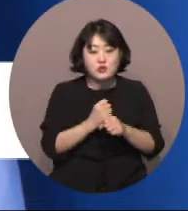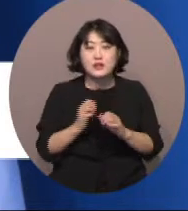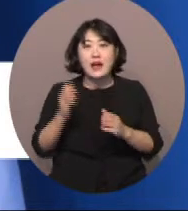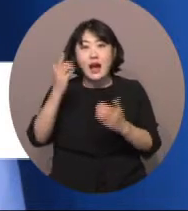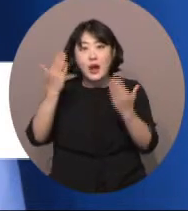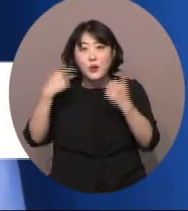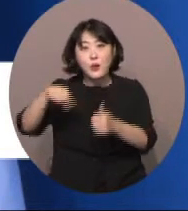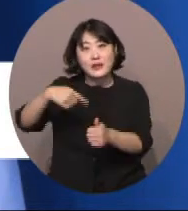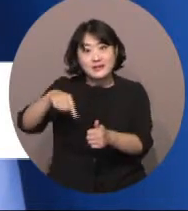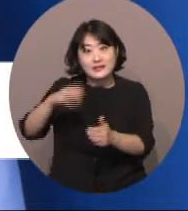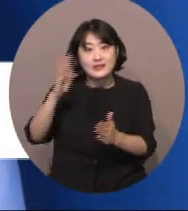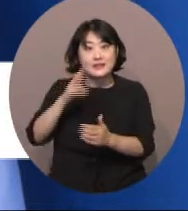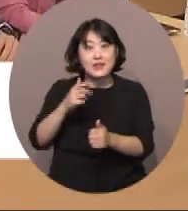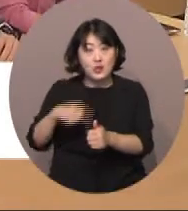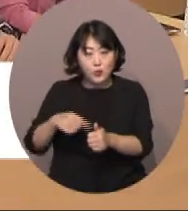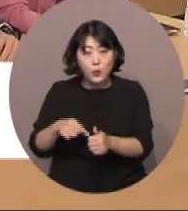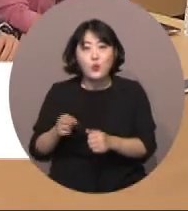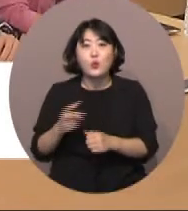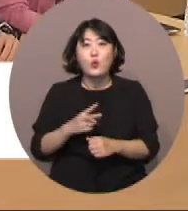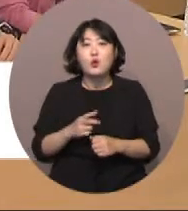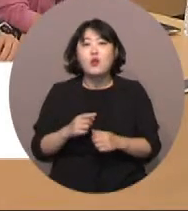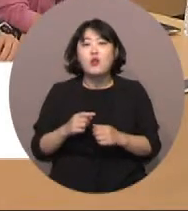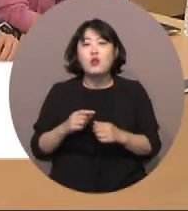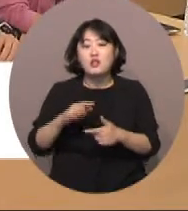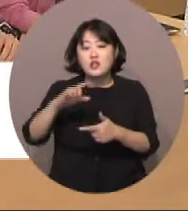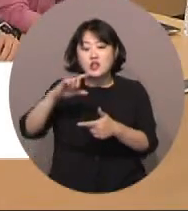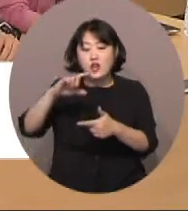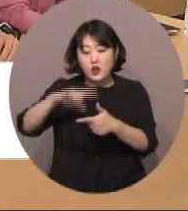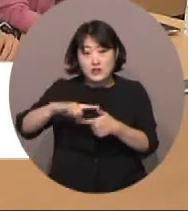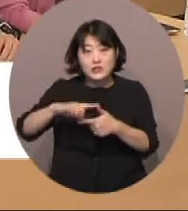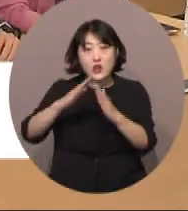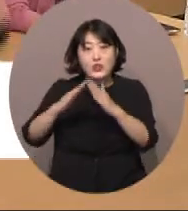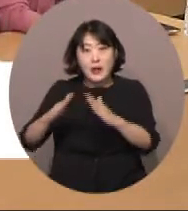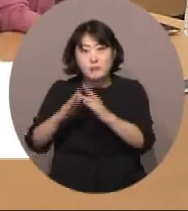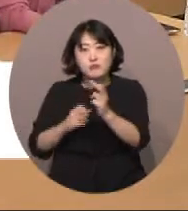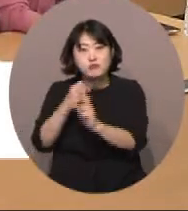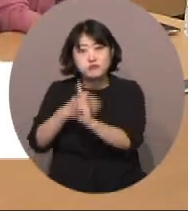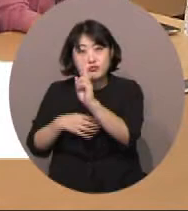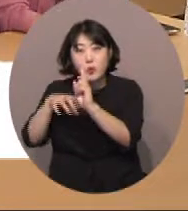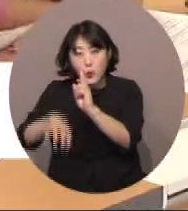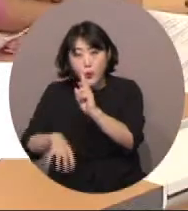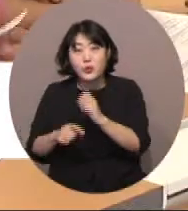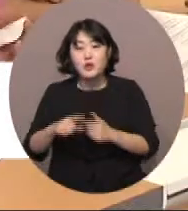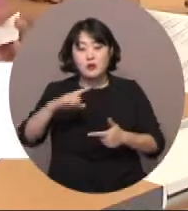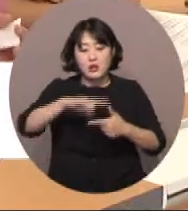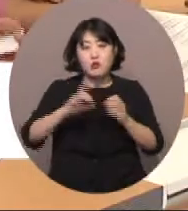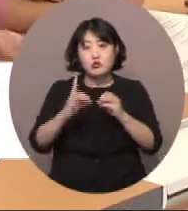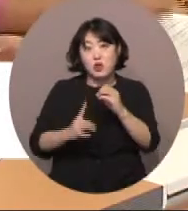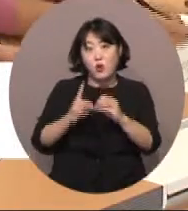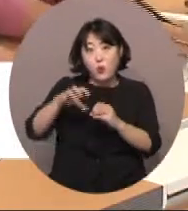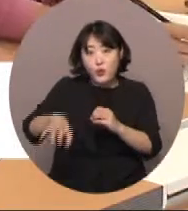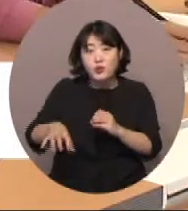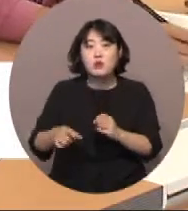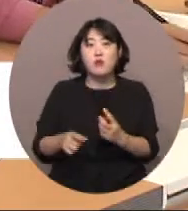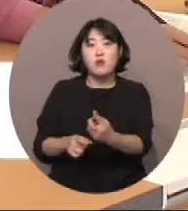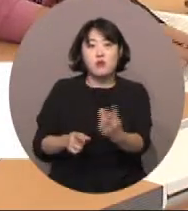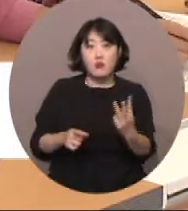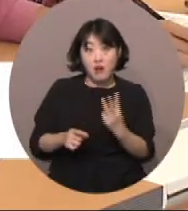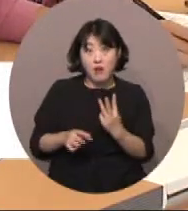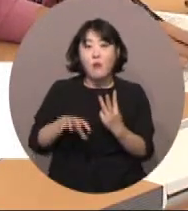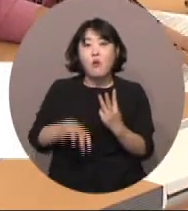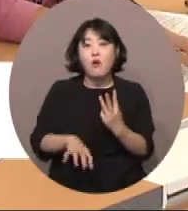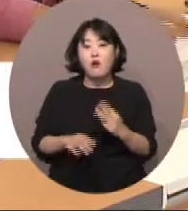발사체 산업 경남의 위성 산업 3각 체제 로 구축하겠다 고 밝혀 최근 과학기술 정보통신부가 추진했던